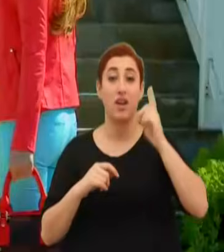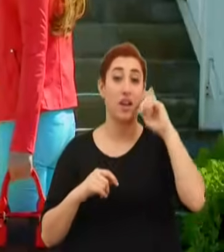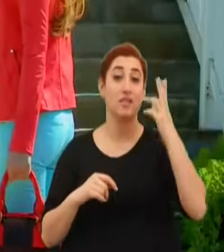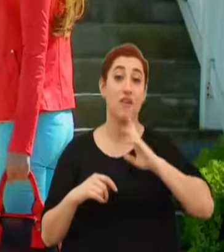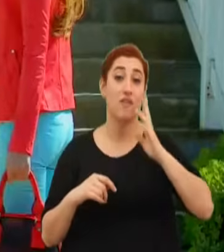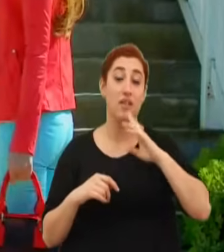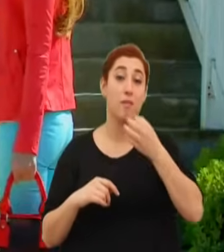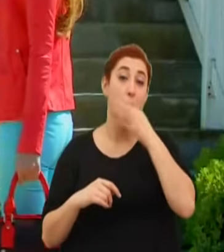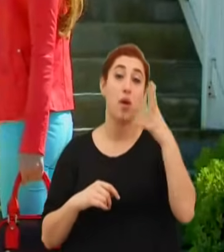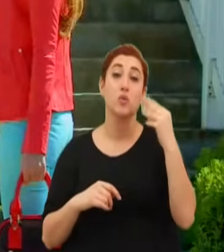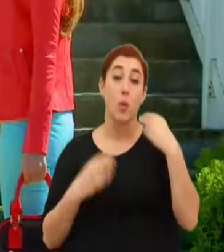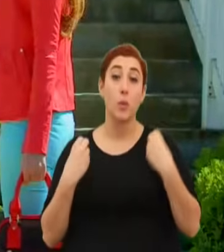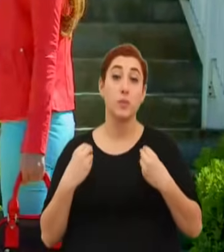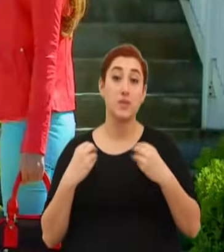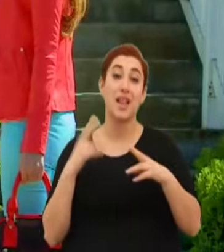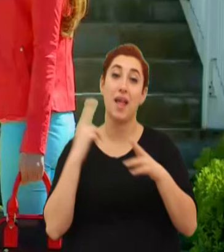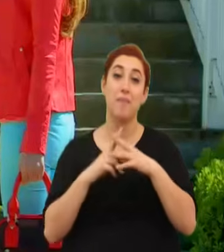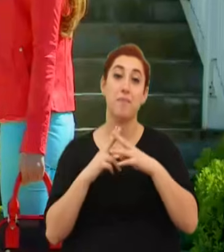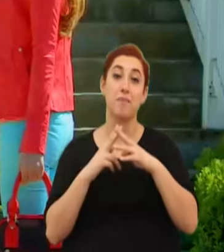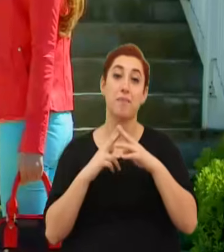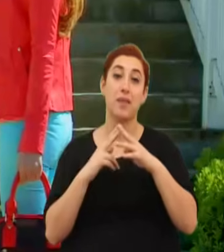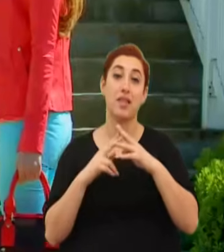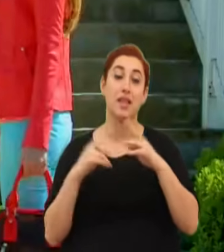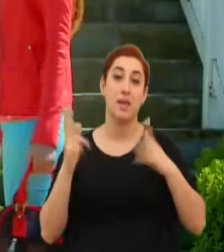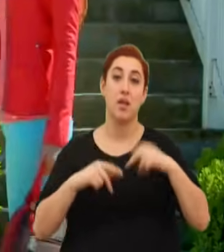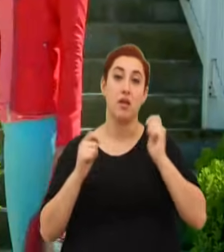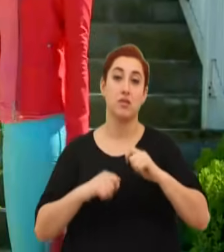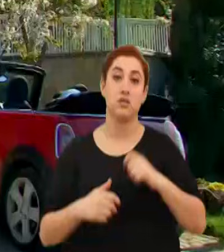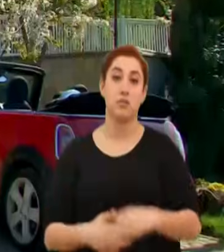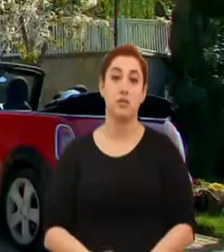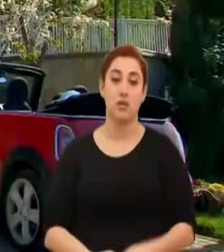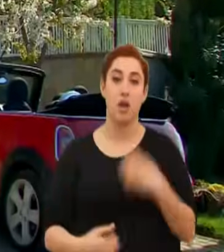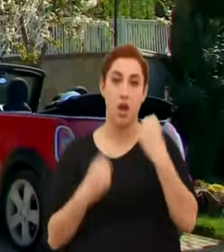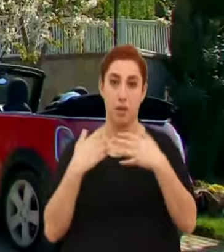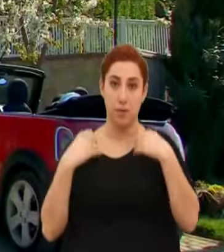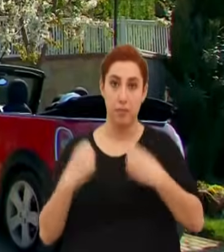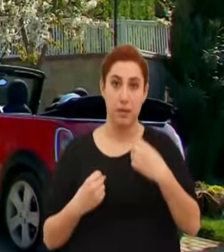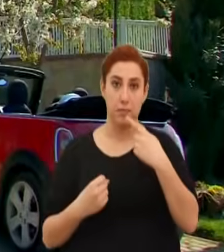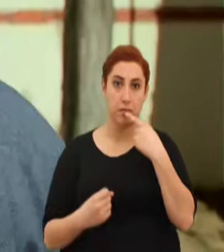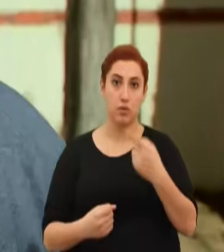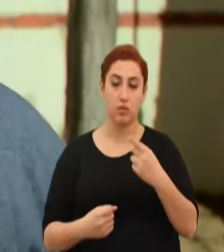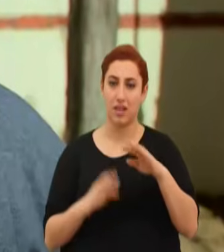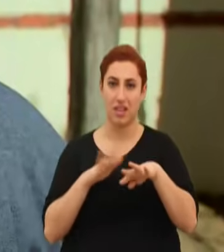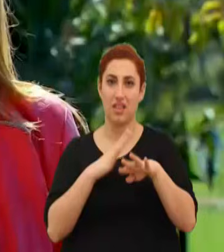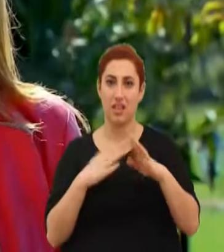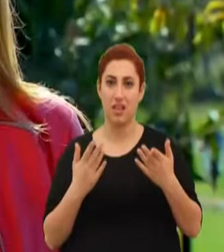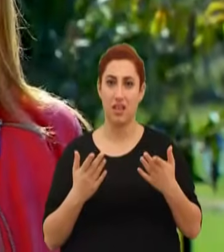Yalnız efendim, haber çok güzel. Hemen kemerinizi takın. Arabaya mı bineyim yani?